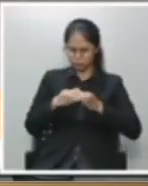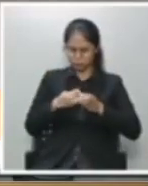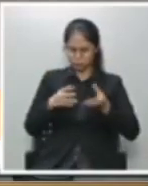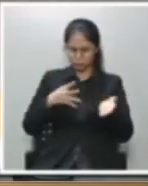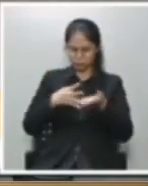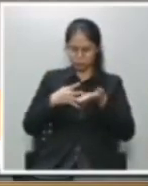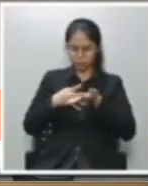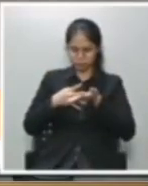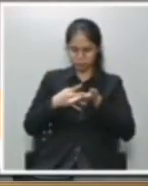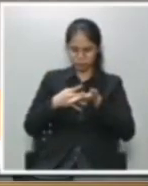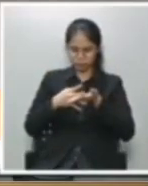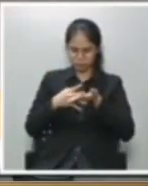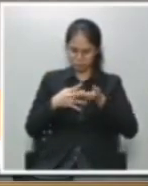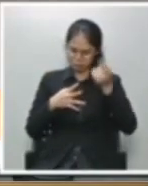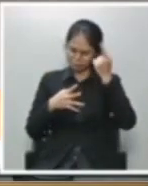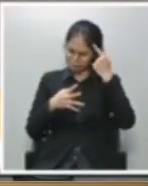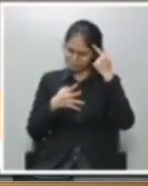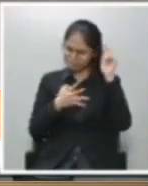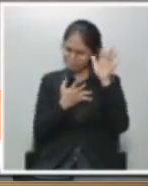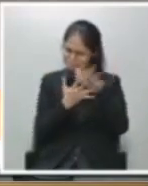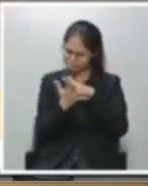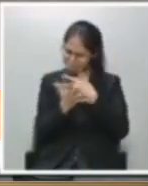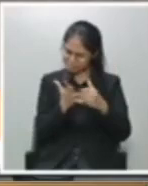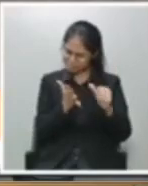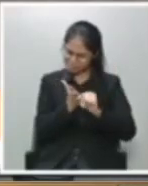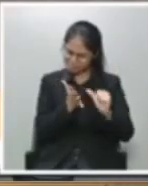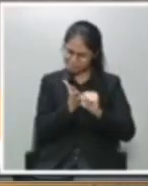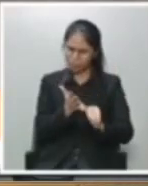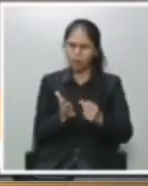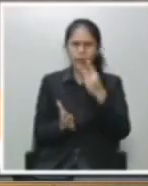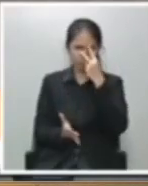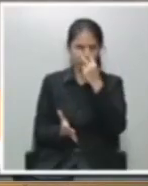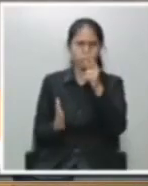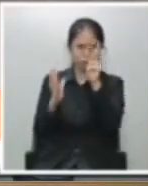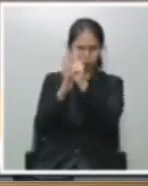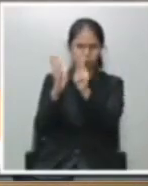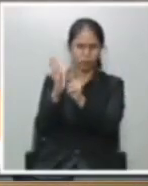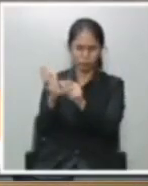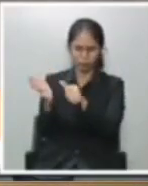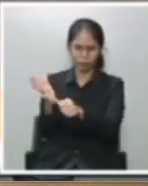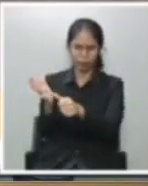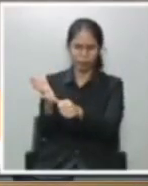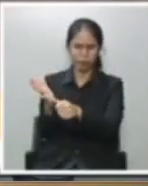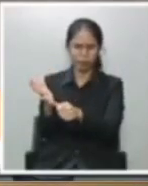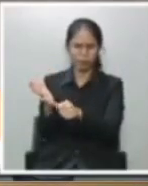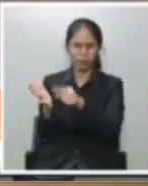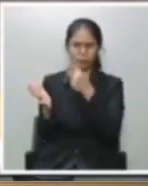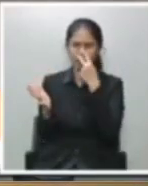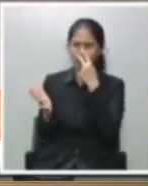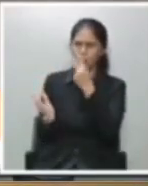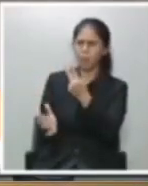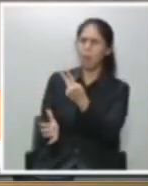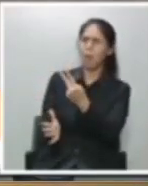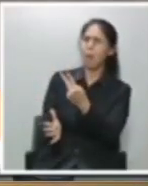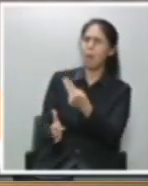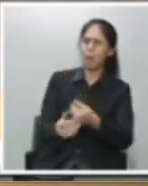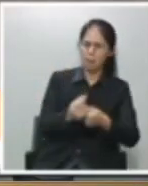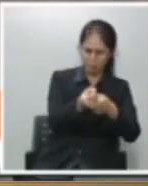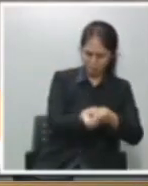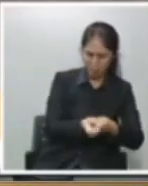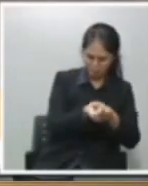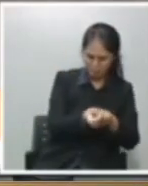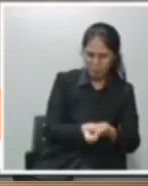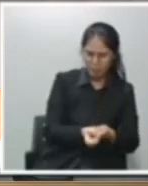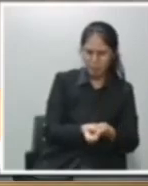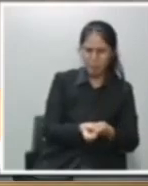คิดแก้ไขกฎหมายภาษีเนี่ยท่านเห็นไหมออกมาปุ๊บทำลายเกษตรกรภาคอุตส